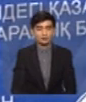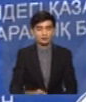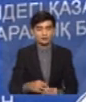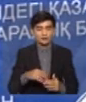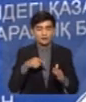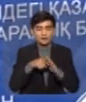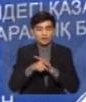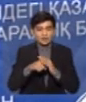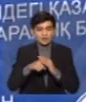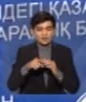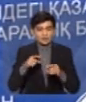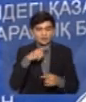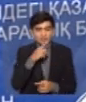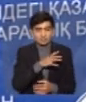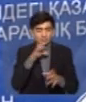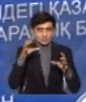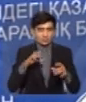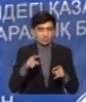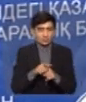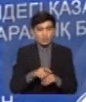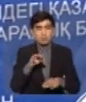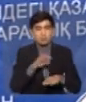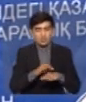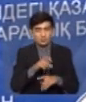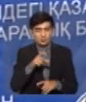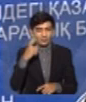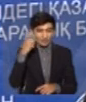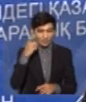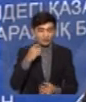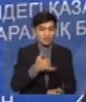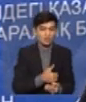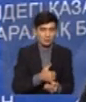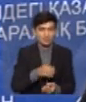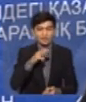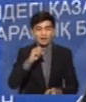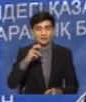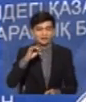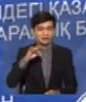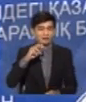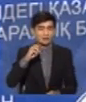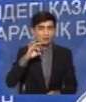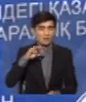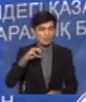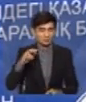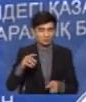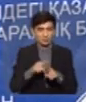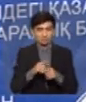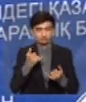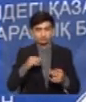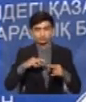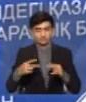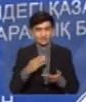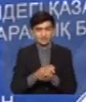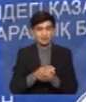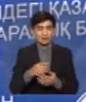редакции закона было такое, что больные алкоголизмом, наркоманией и токсикоманией. Сейчас заменяют на фразу «с